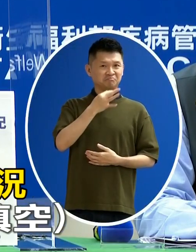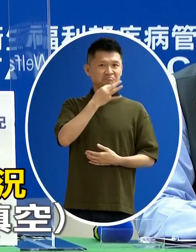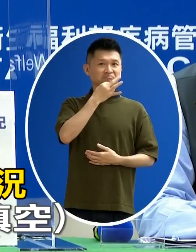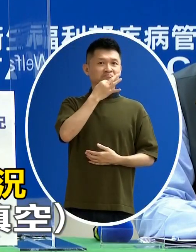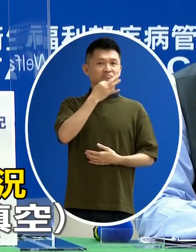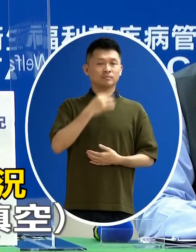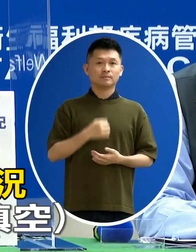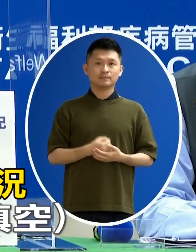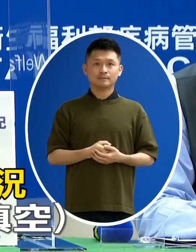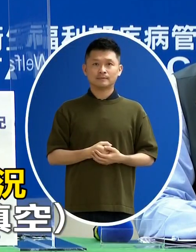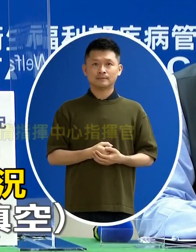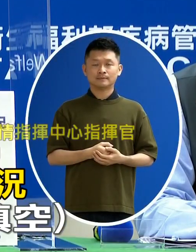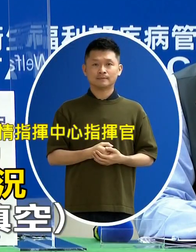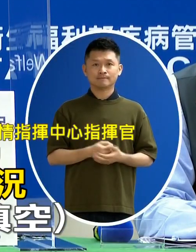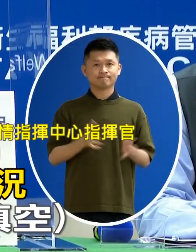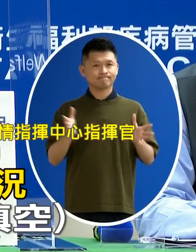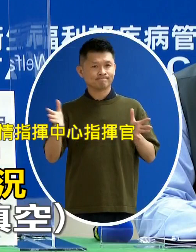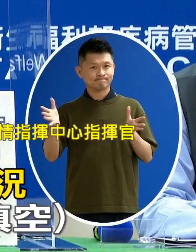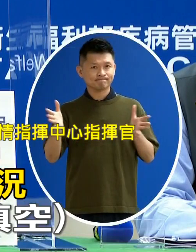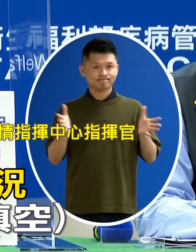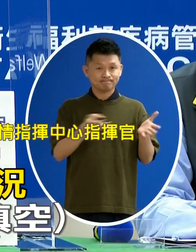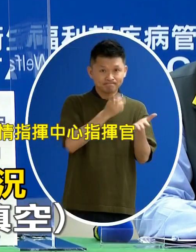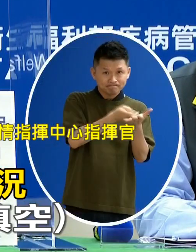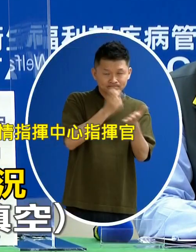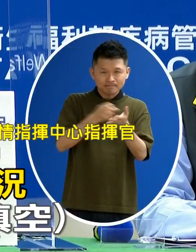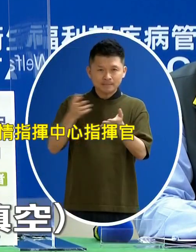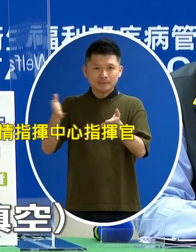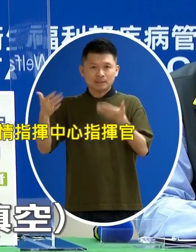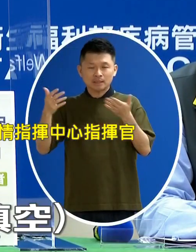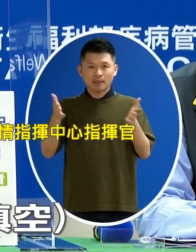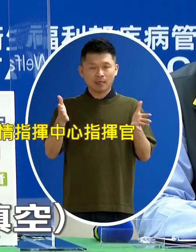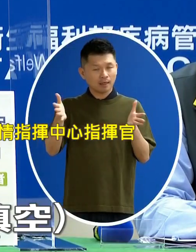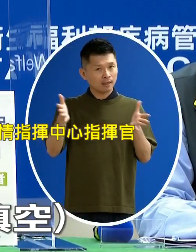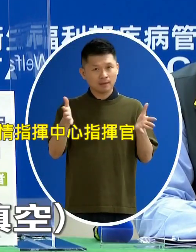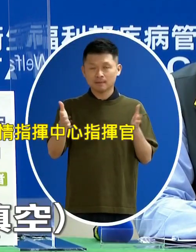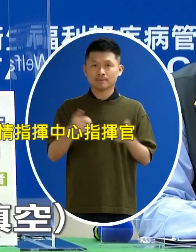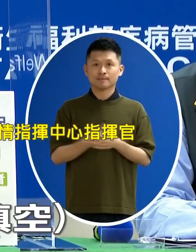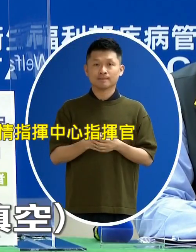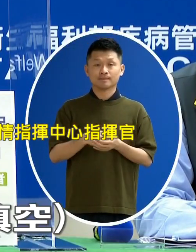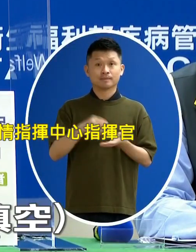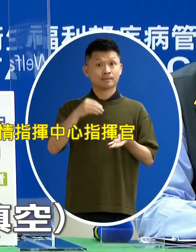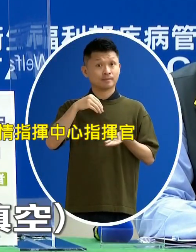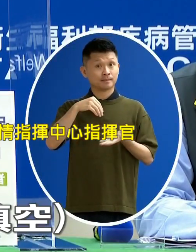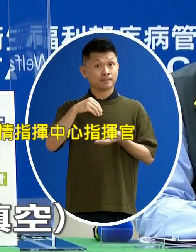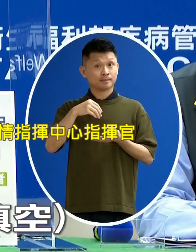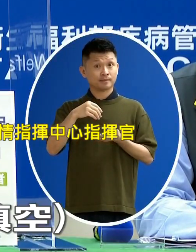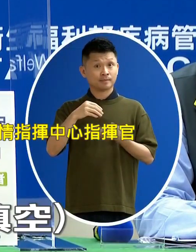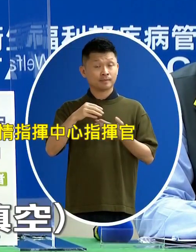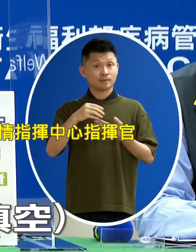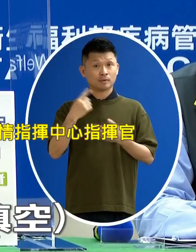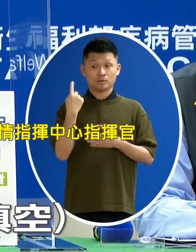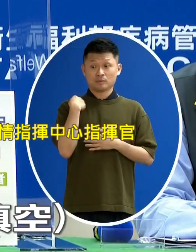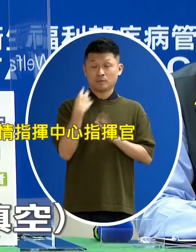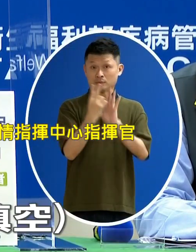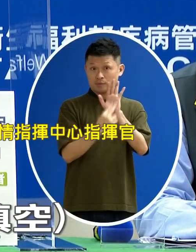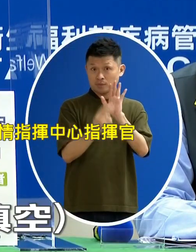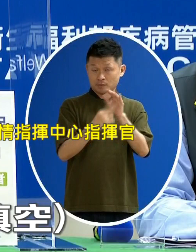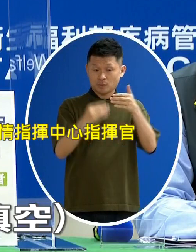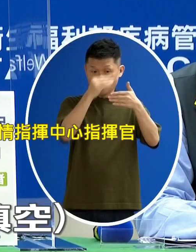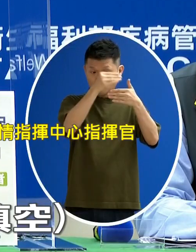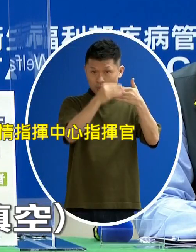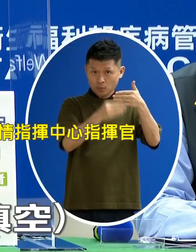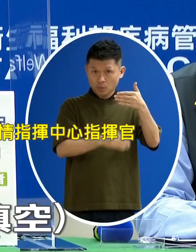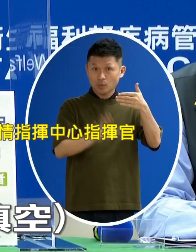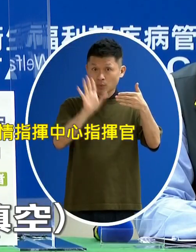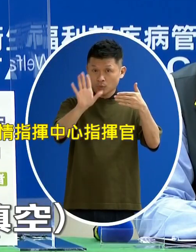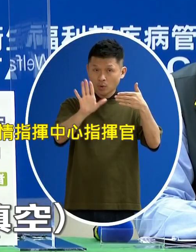所以这都是一个在两难的情况了哈。那在外用的部分，我们昨天在里面有说规范的地方，大